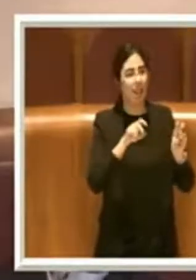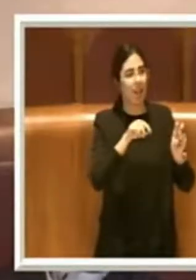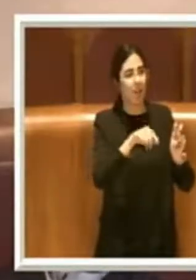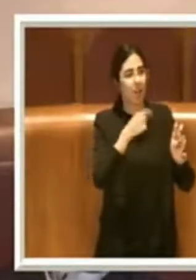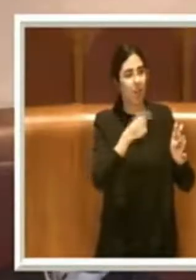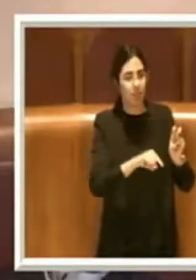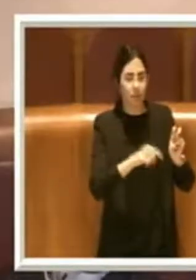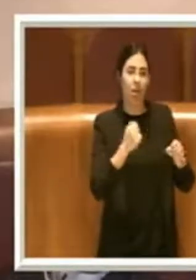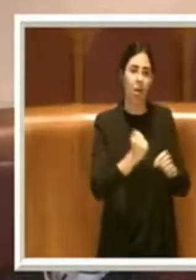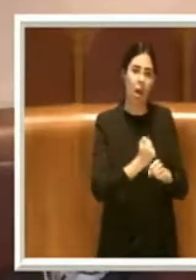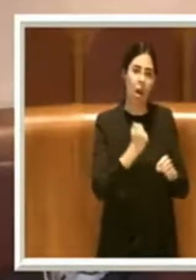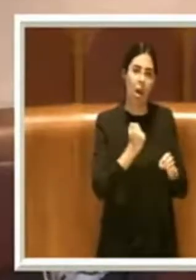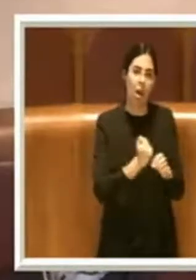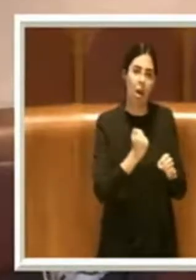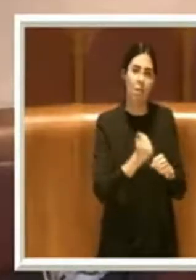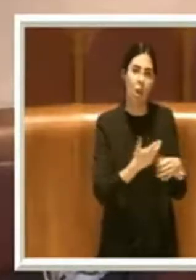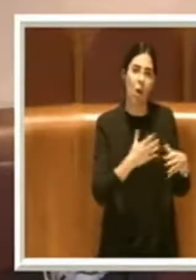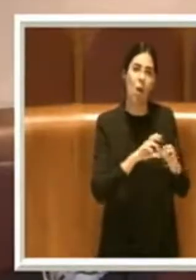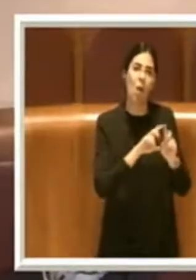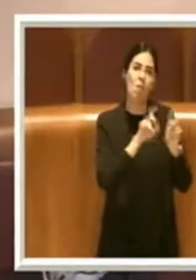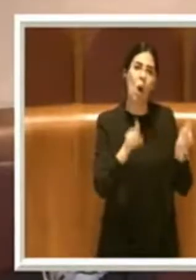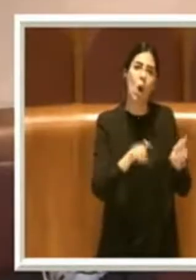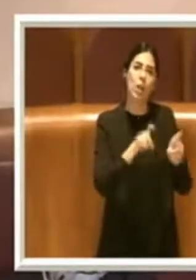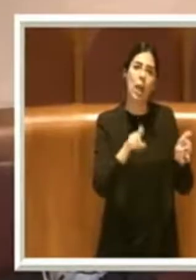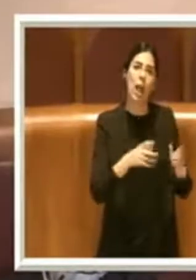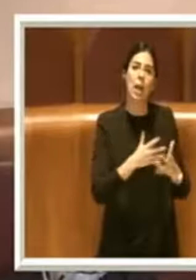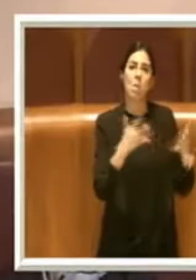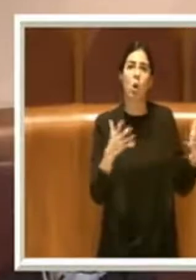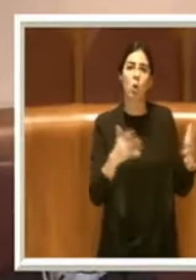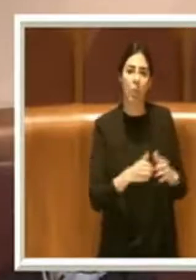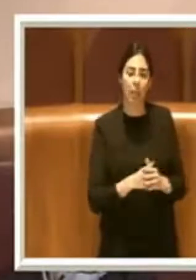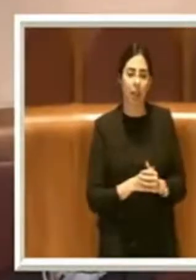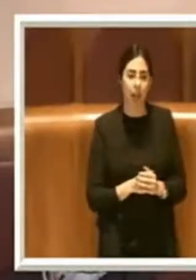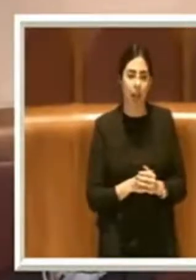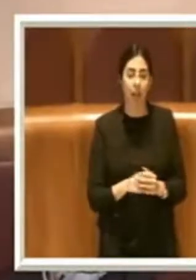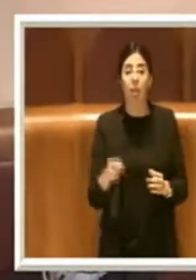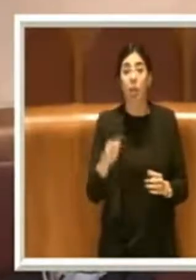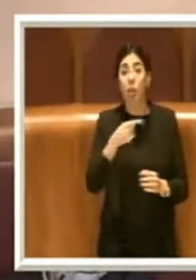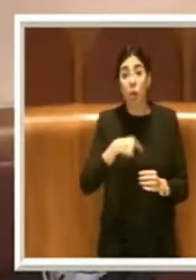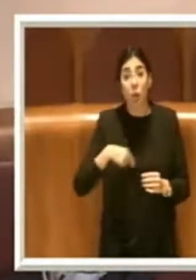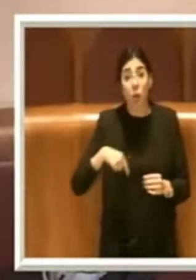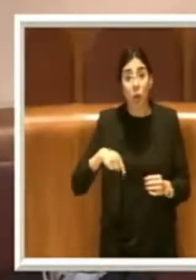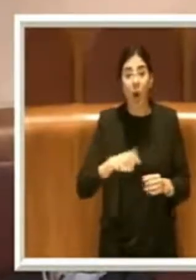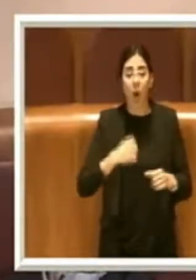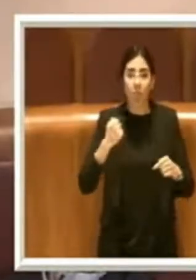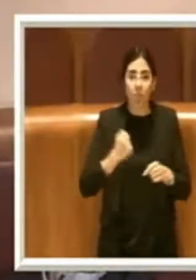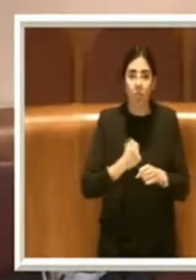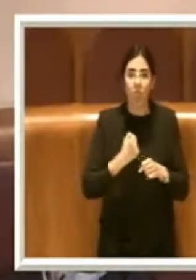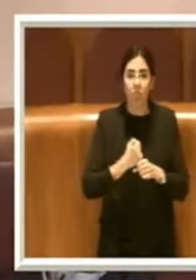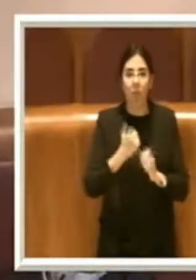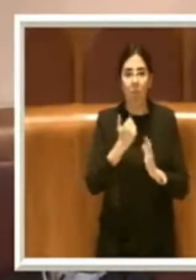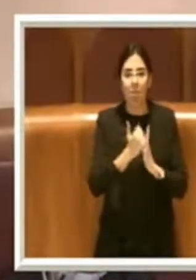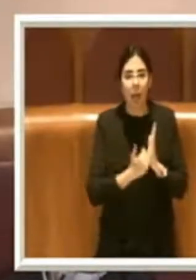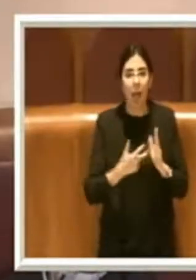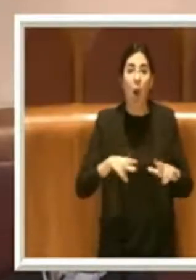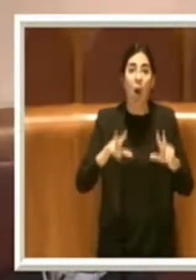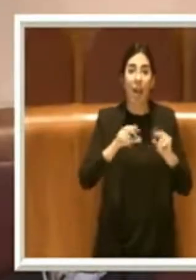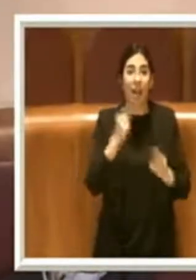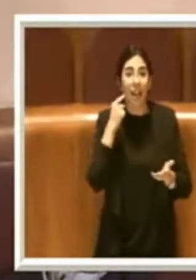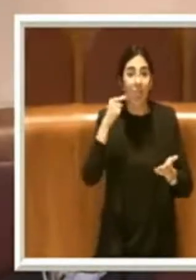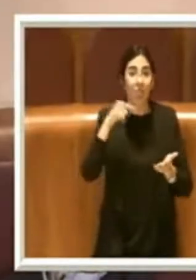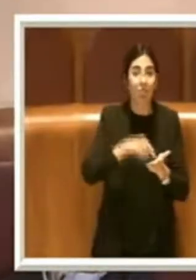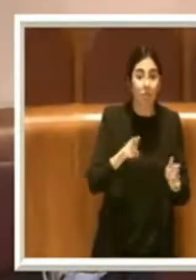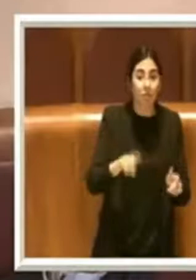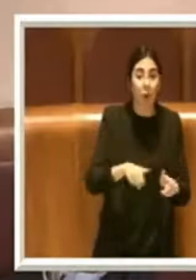fontane monumentali. Stiamo facendo un piano di riforestazione importante, il regolamento del verde su questo detta delle